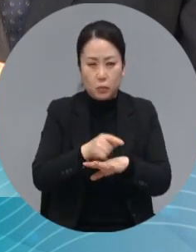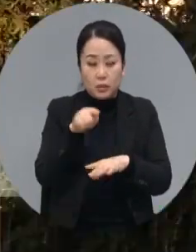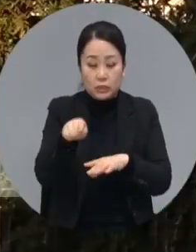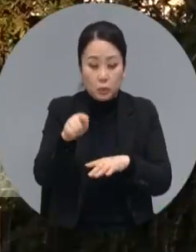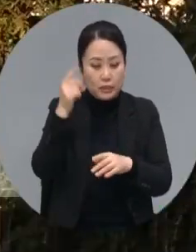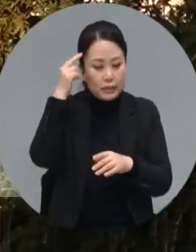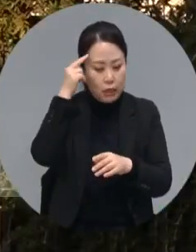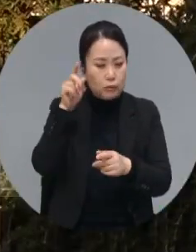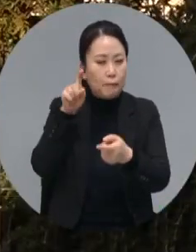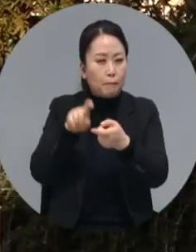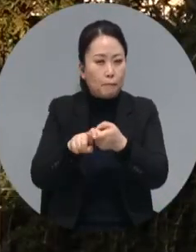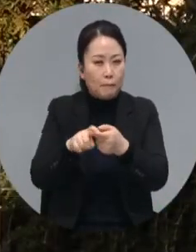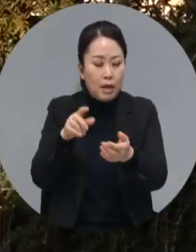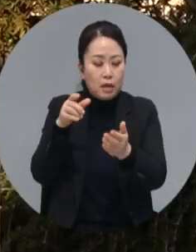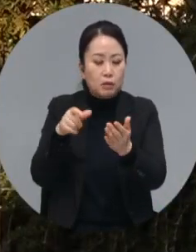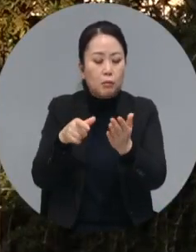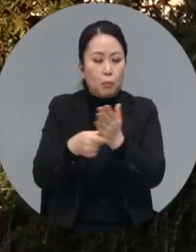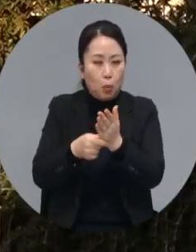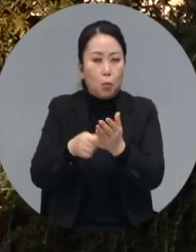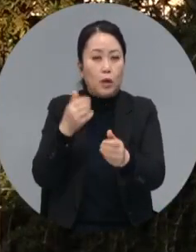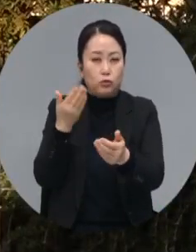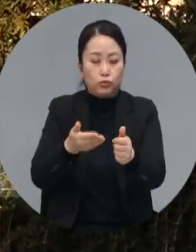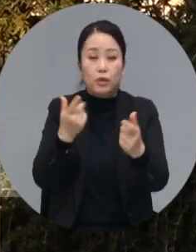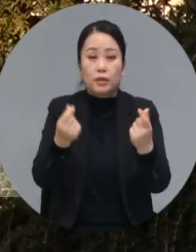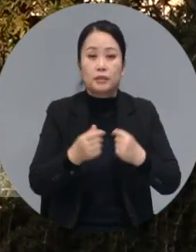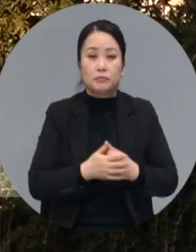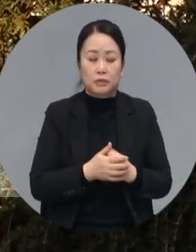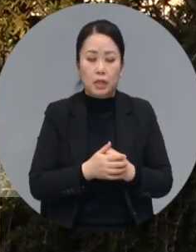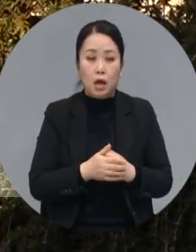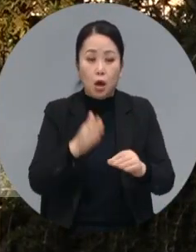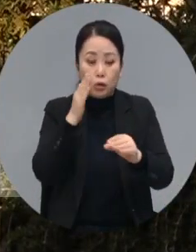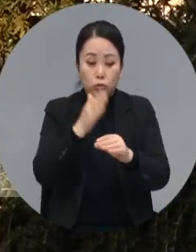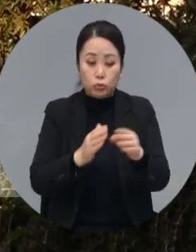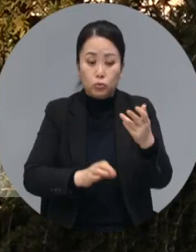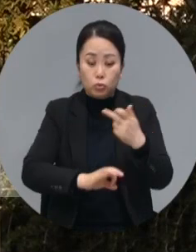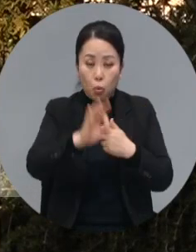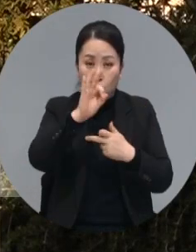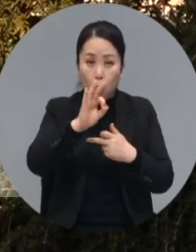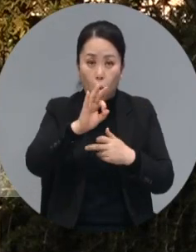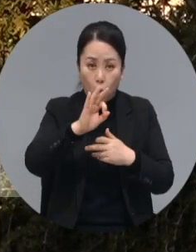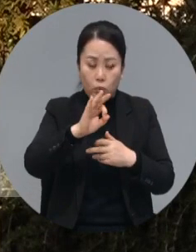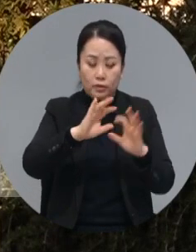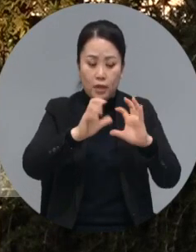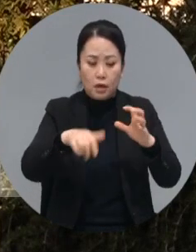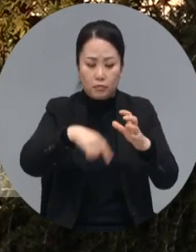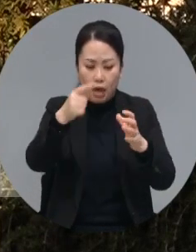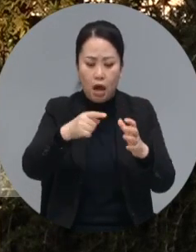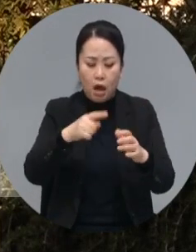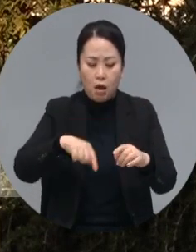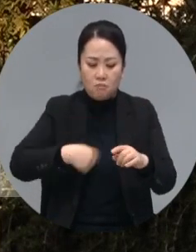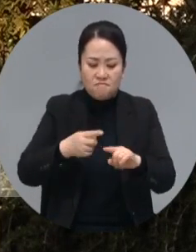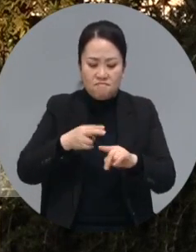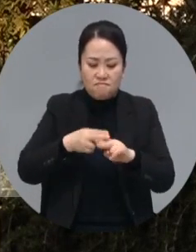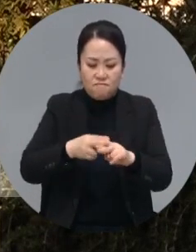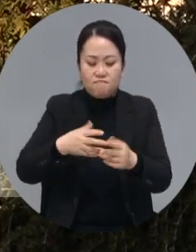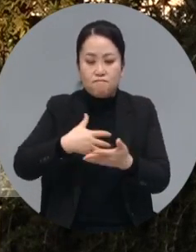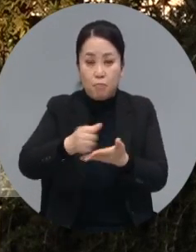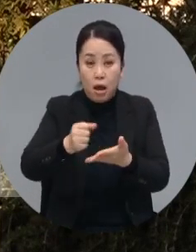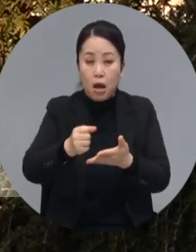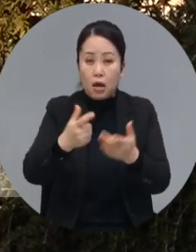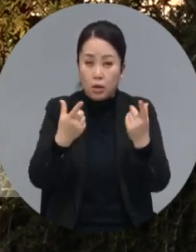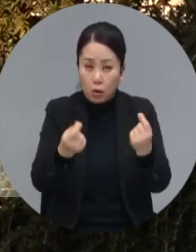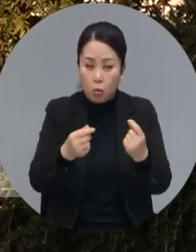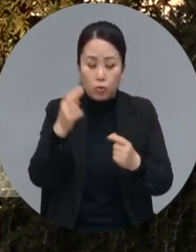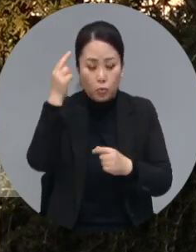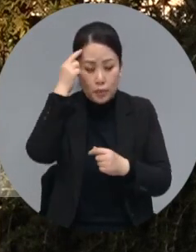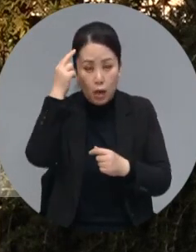같습니다. 네. 최근에 중동 국가들이 이런 국제 행사를 다 독식하는 경향을 보이고 있고, 사우디 같은 경우에는 아시안 게임 그리고